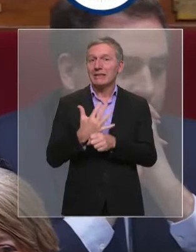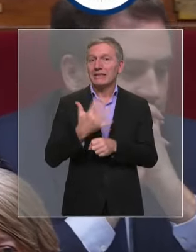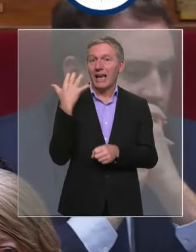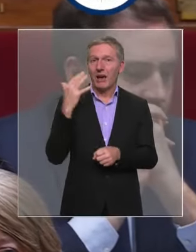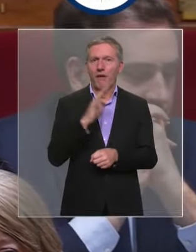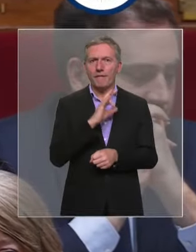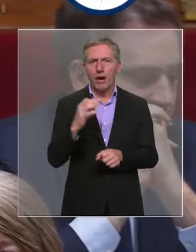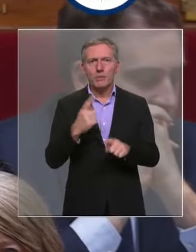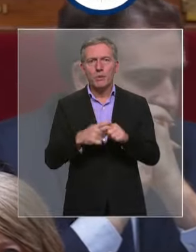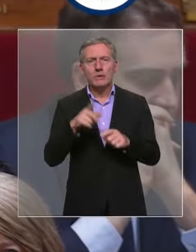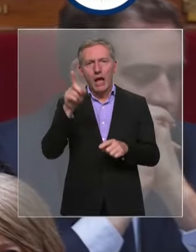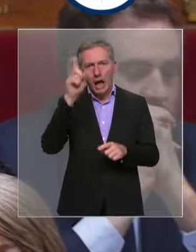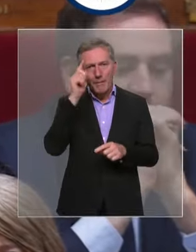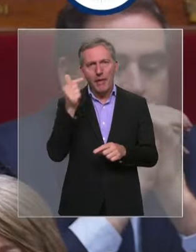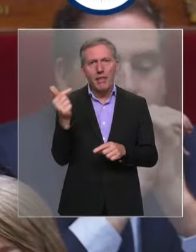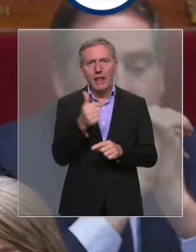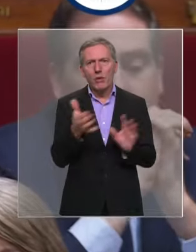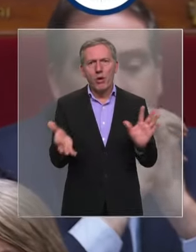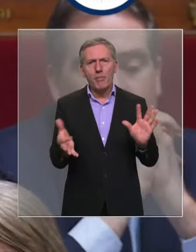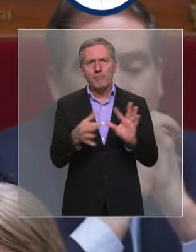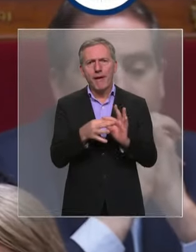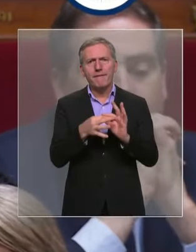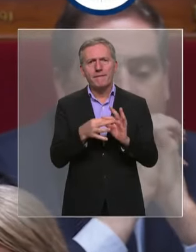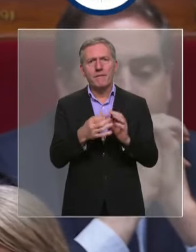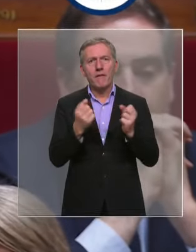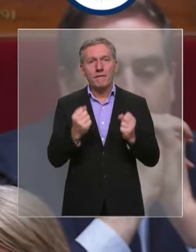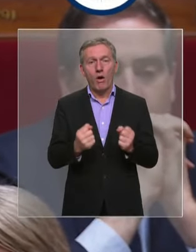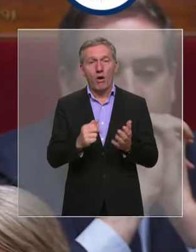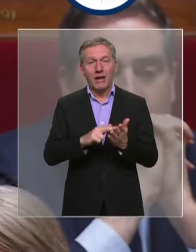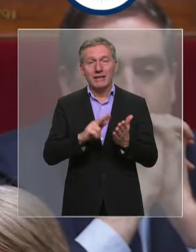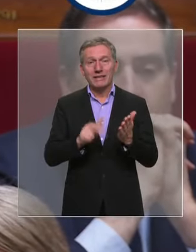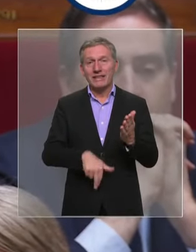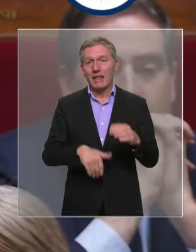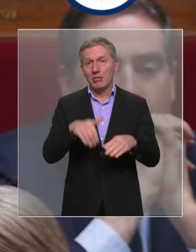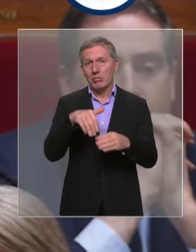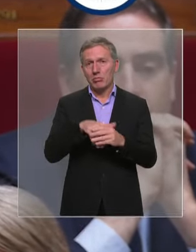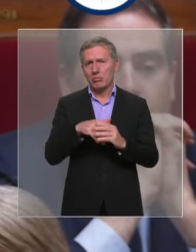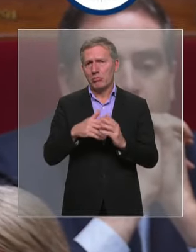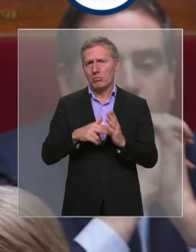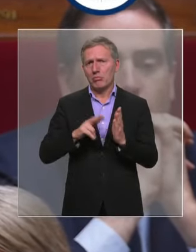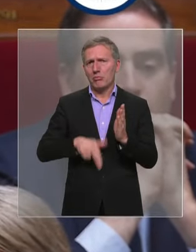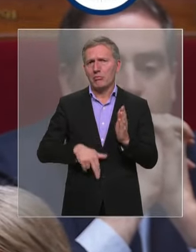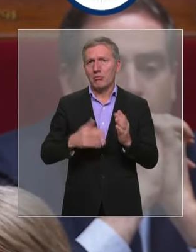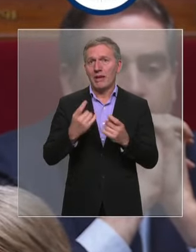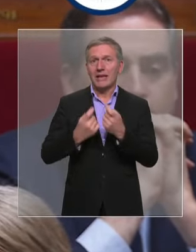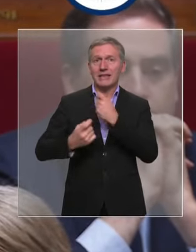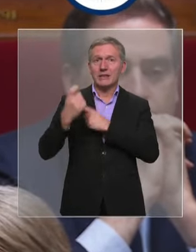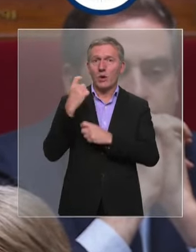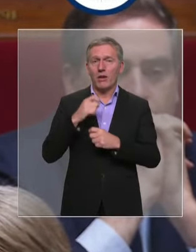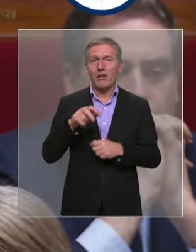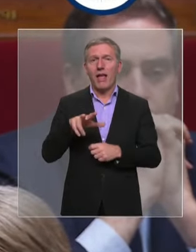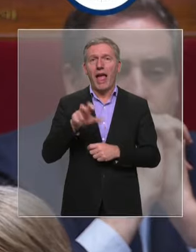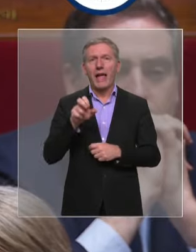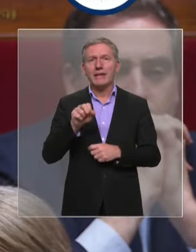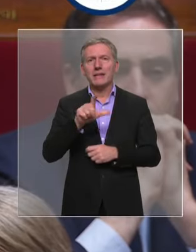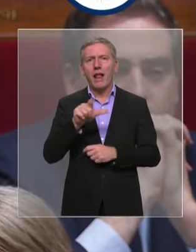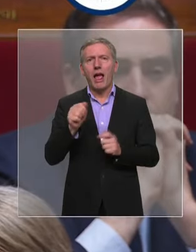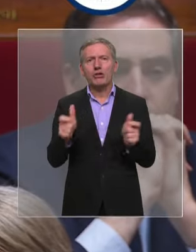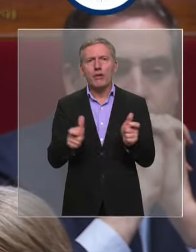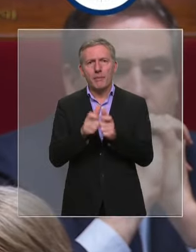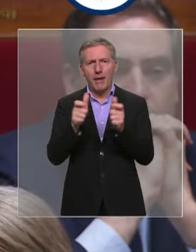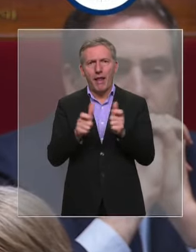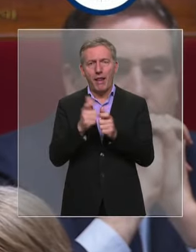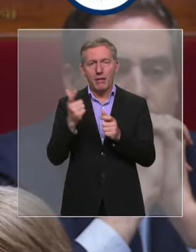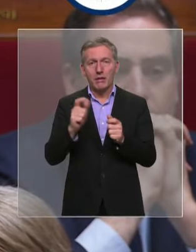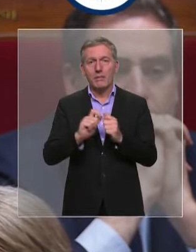et l'Allemagne renforçaient leur partenariat en signant un traité historique, le traité d'Aix-la-Chapelle. Le